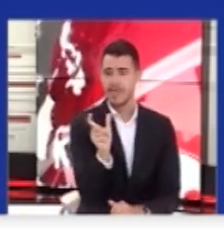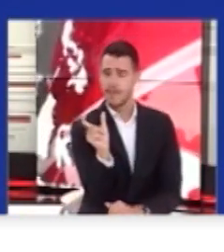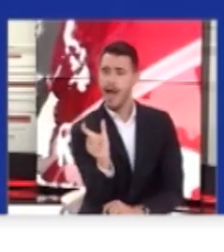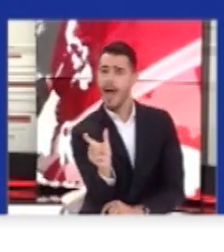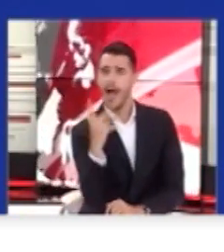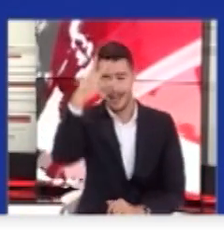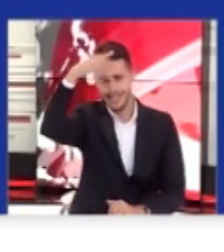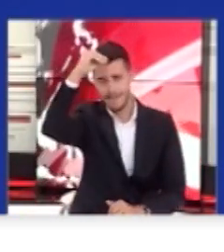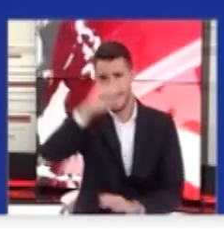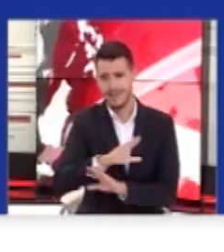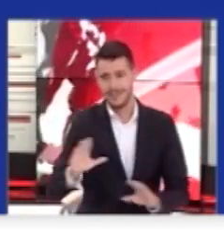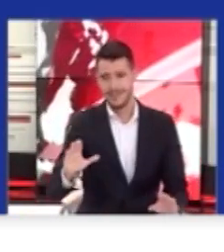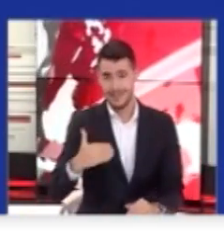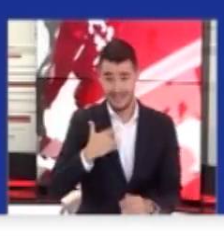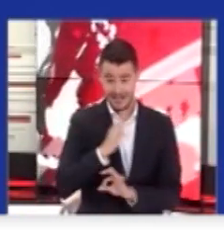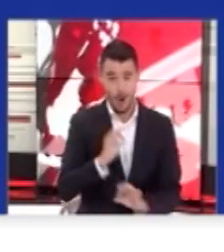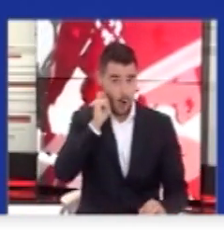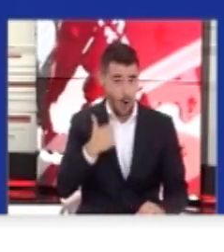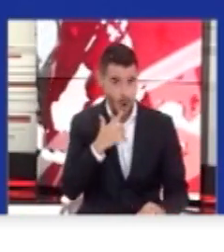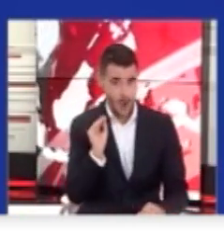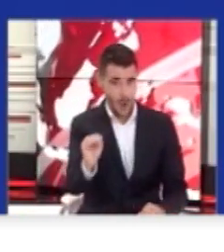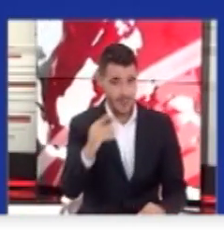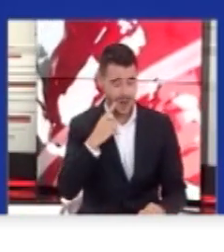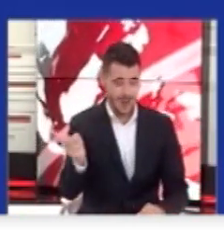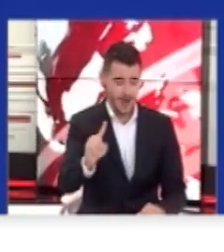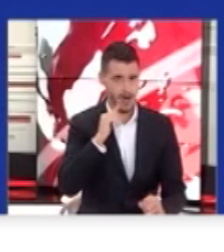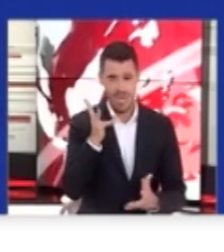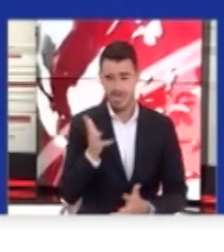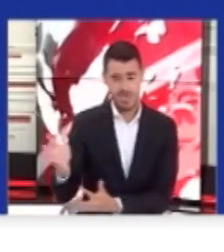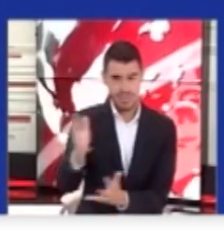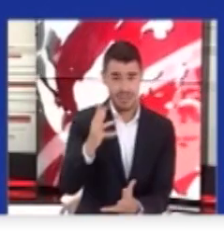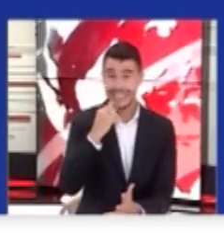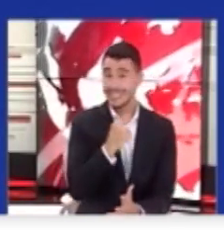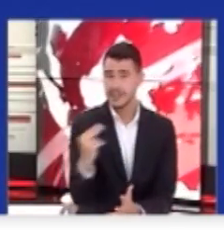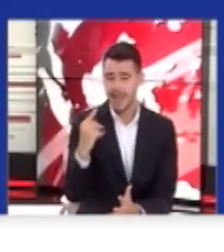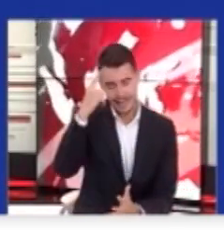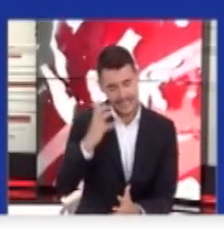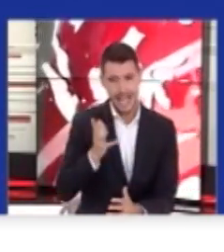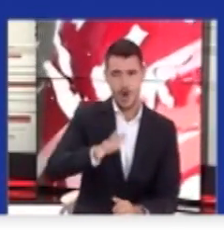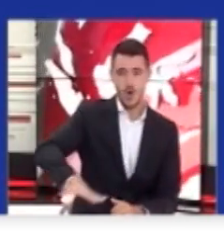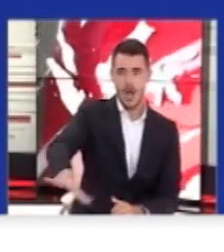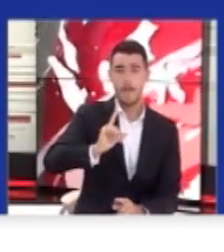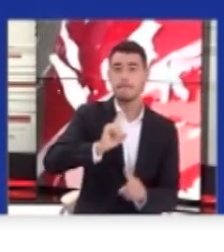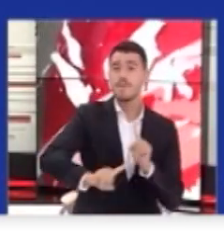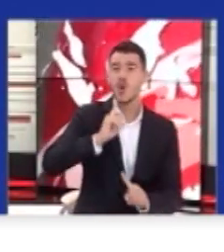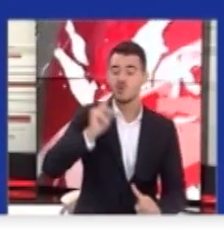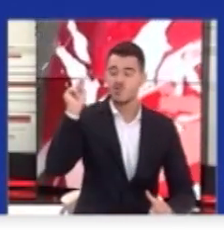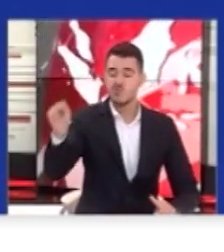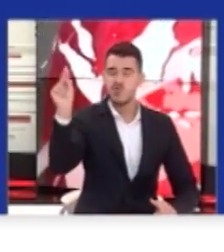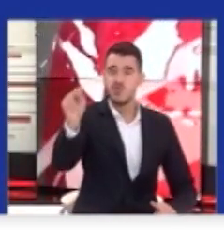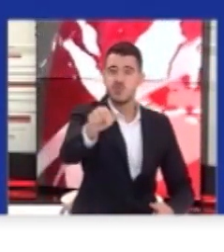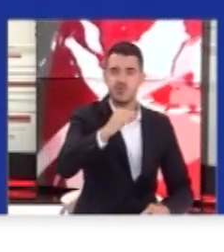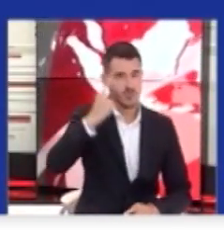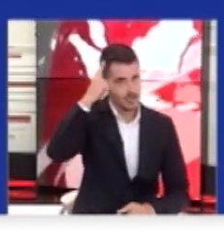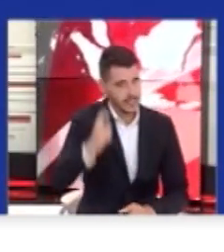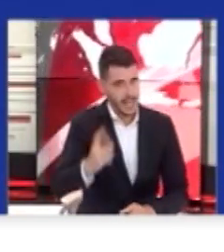καλά ποιος τους εξαπάτησε και ποιος έκανε τα ακριβώς αντίθετα από αυτό το οποίο υποσχέθηκε. Και ποιος